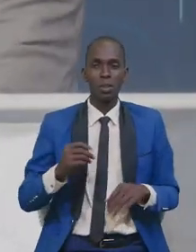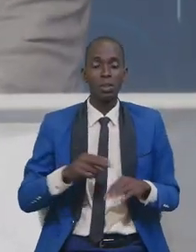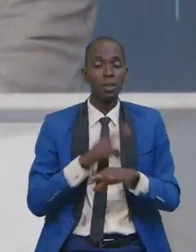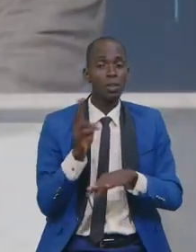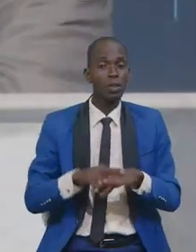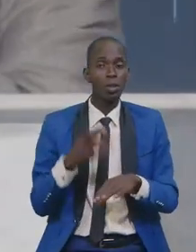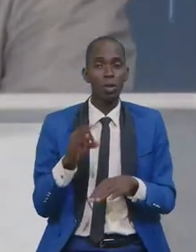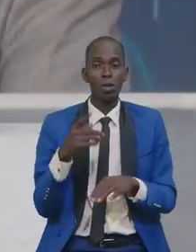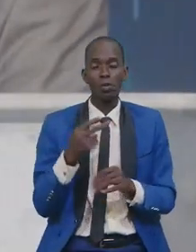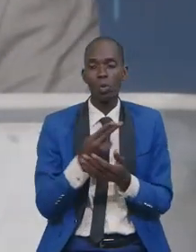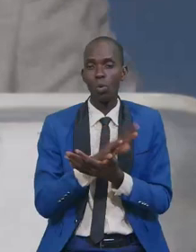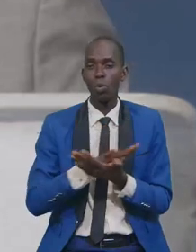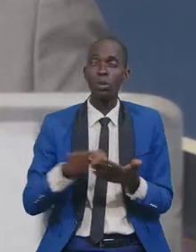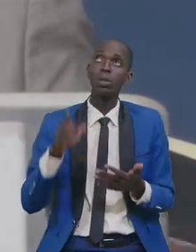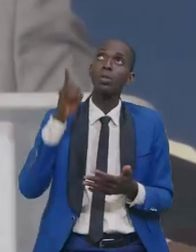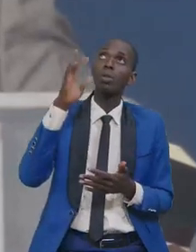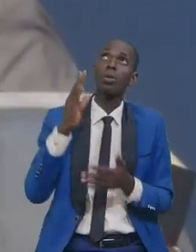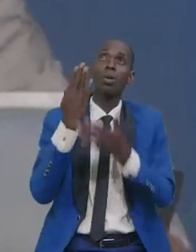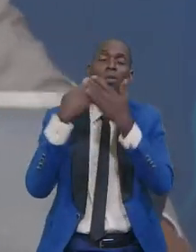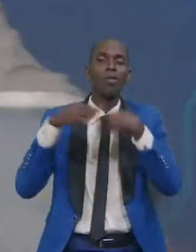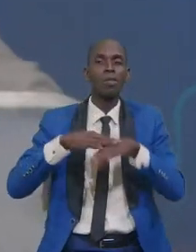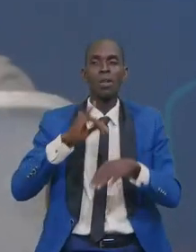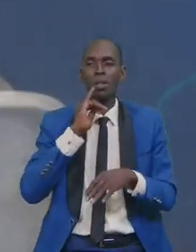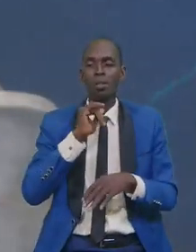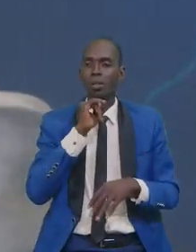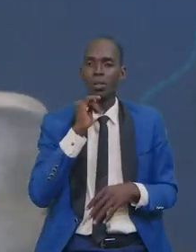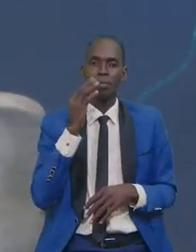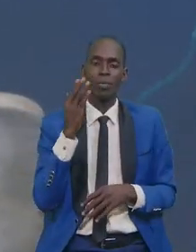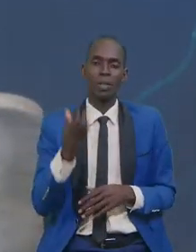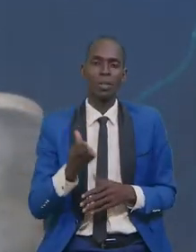la nature du Dieu Saint du ciel n'est pas là.